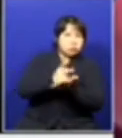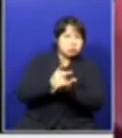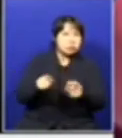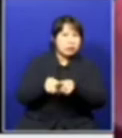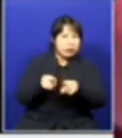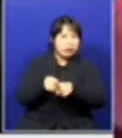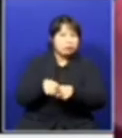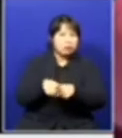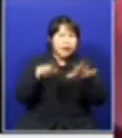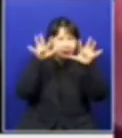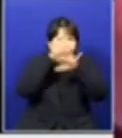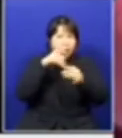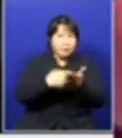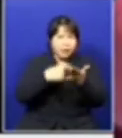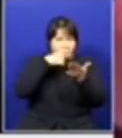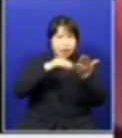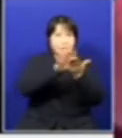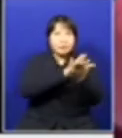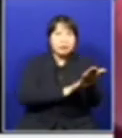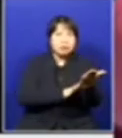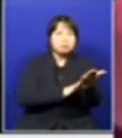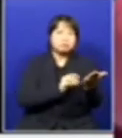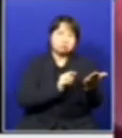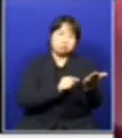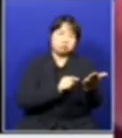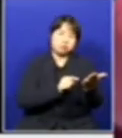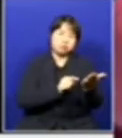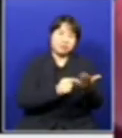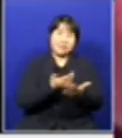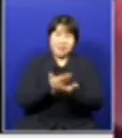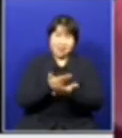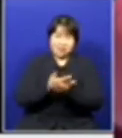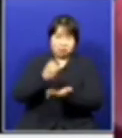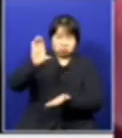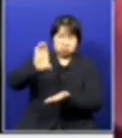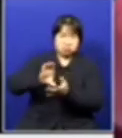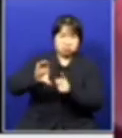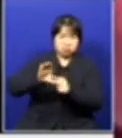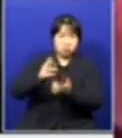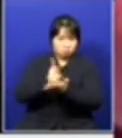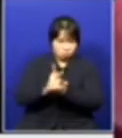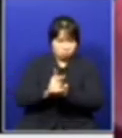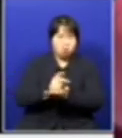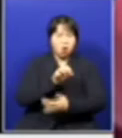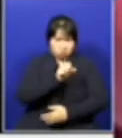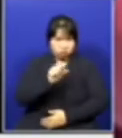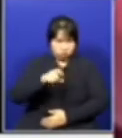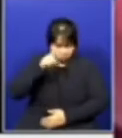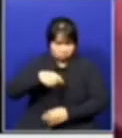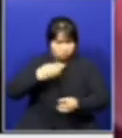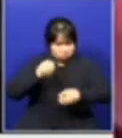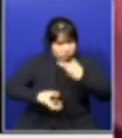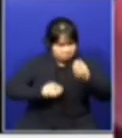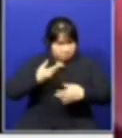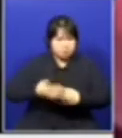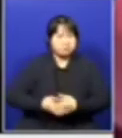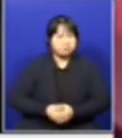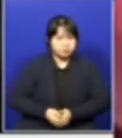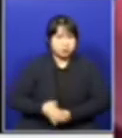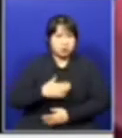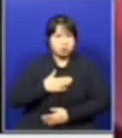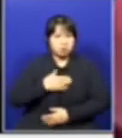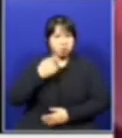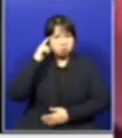ประกันล่ะทั้งประเทศเพราะนั้นเงินจำนวนนี้ผู้แทนต้องพูดท่านประธานครับผมไม่ทราบว่าไม่ขึ้น